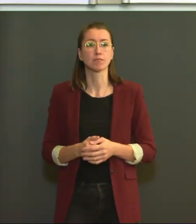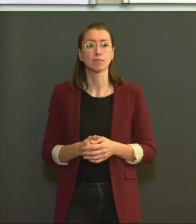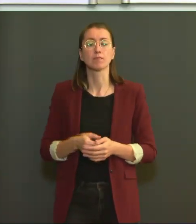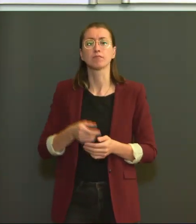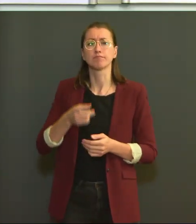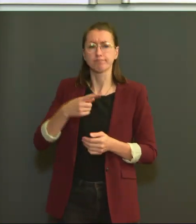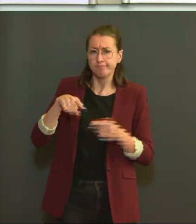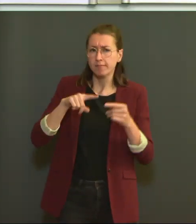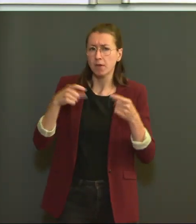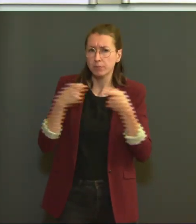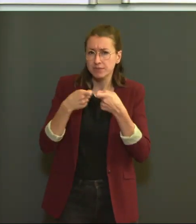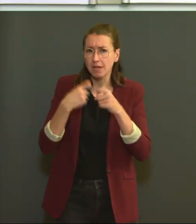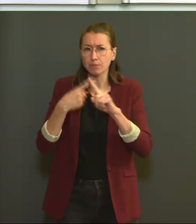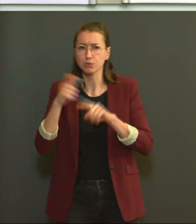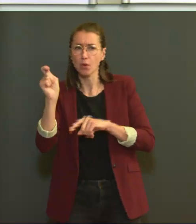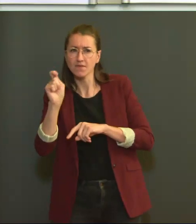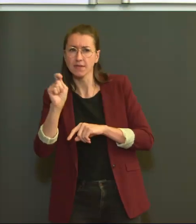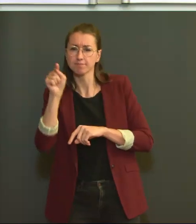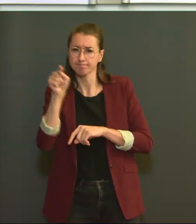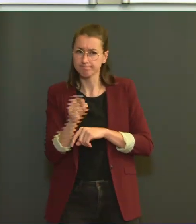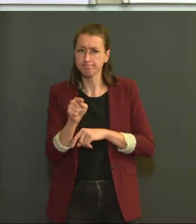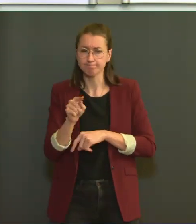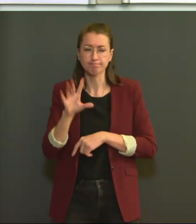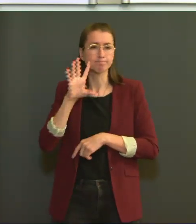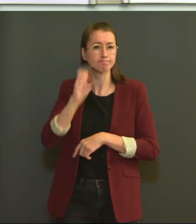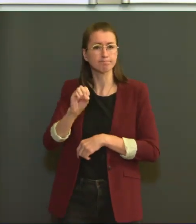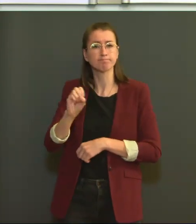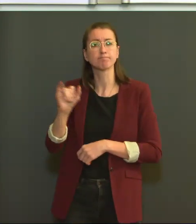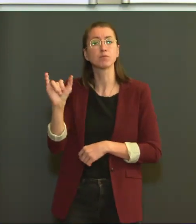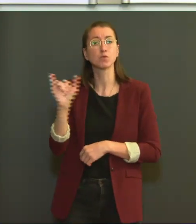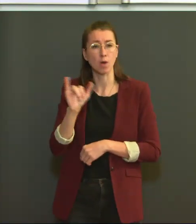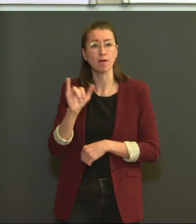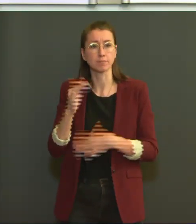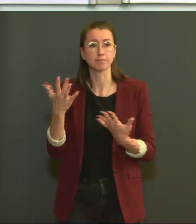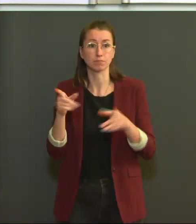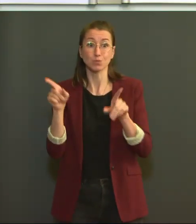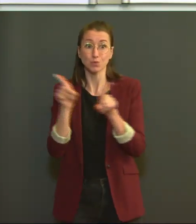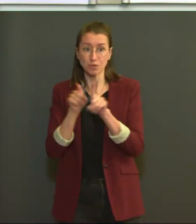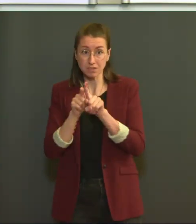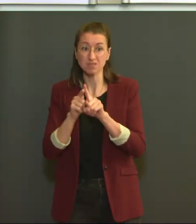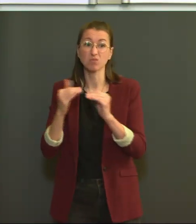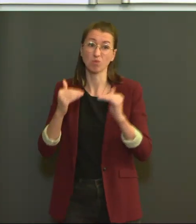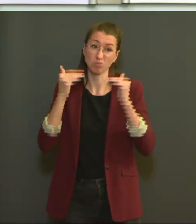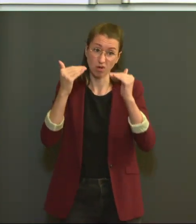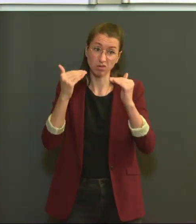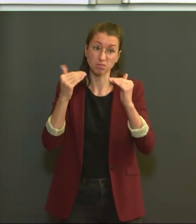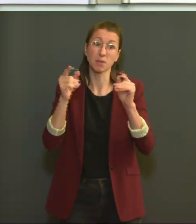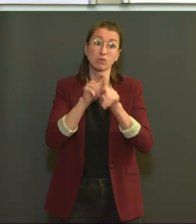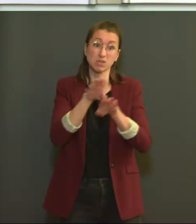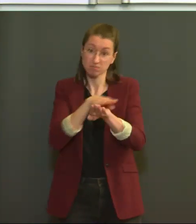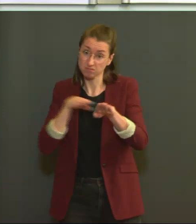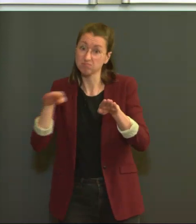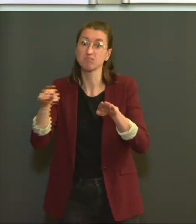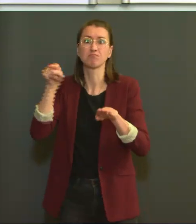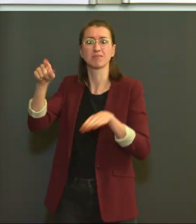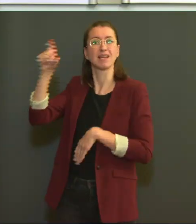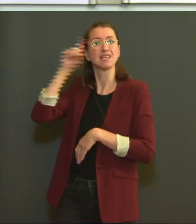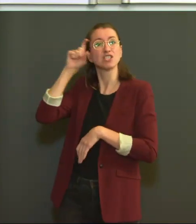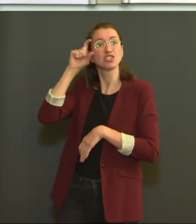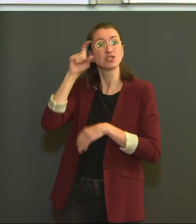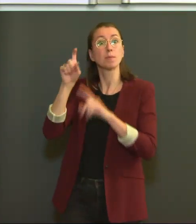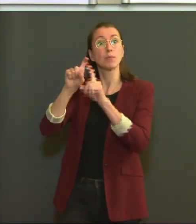forte augmentation dans la province de Liège, où 164 nouveaux cas ont été